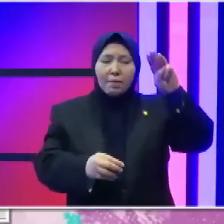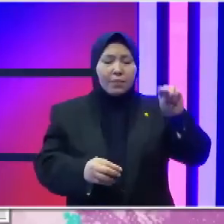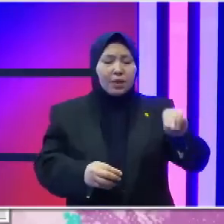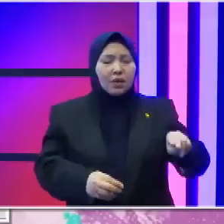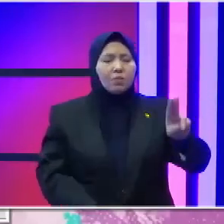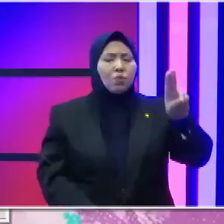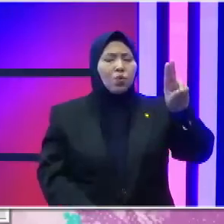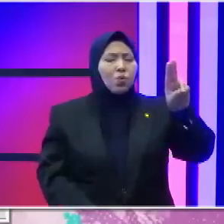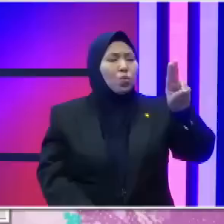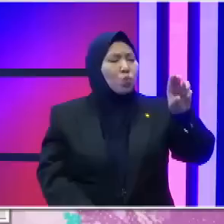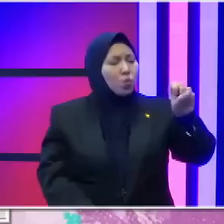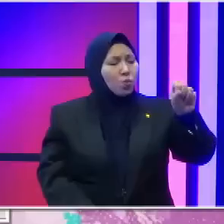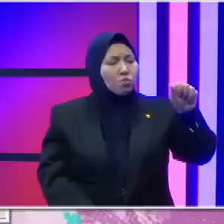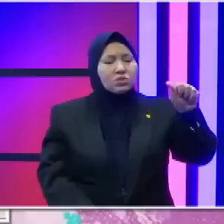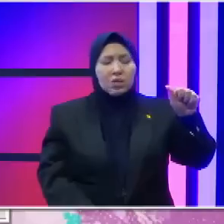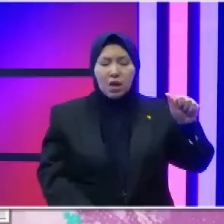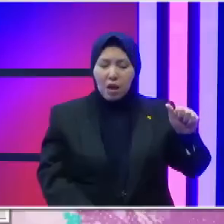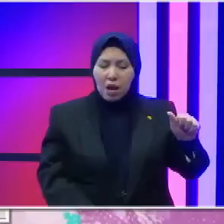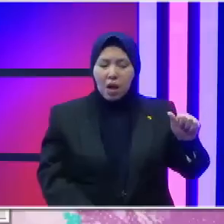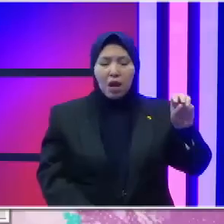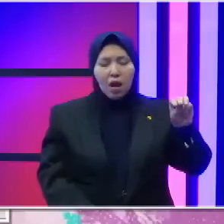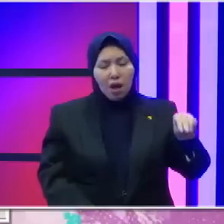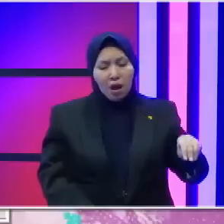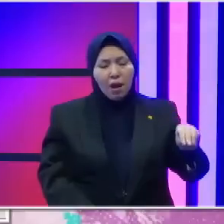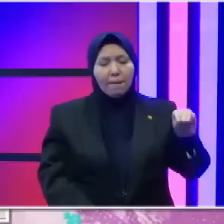hadithu Musa.